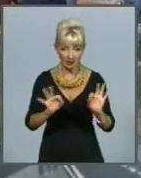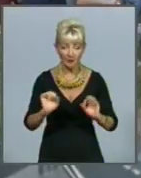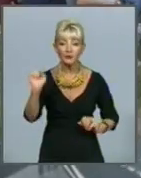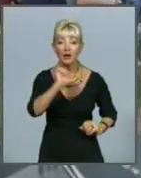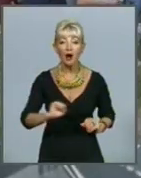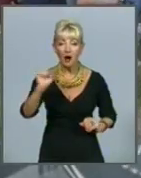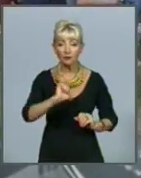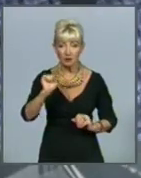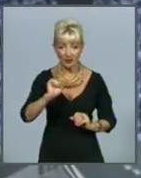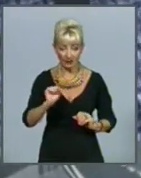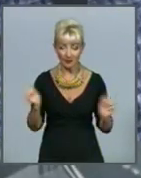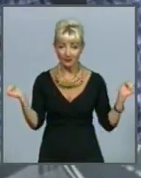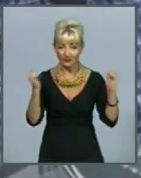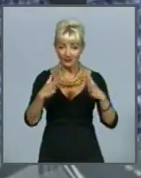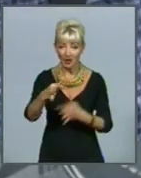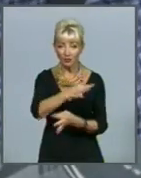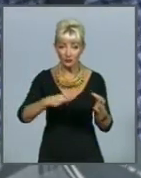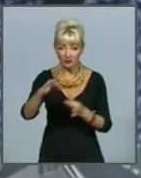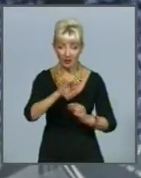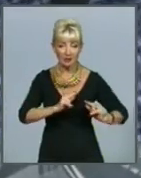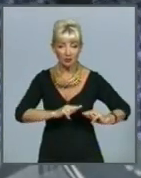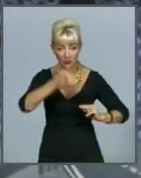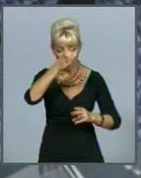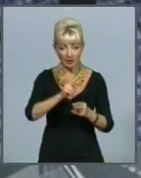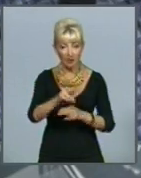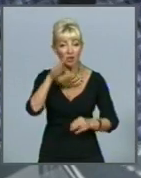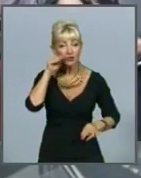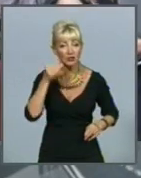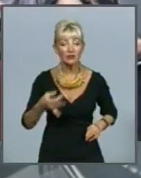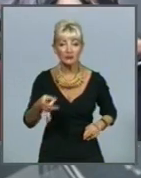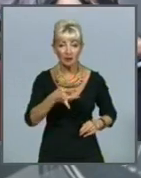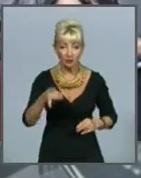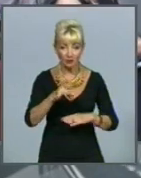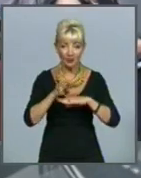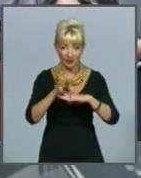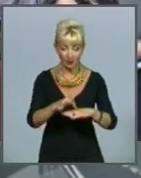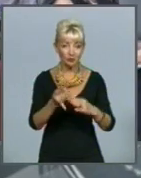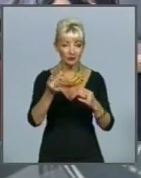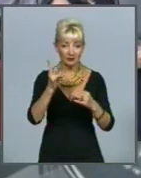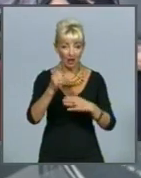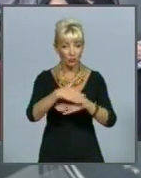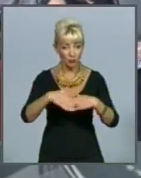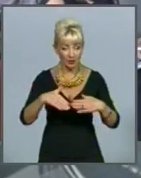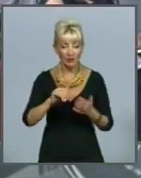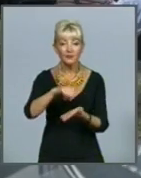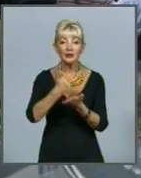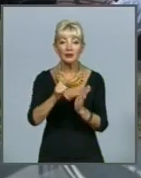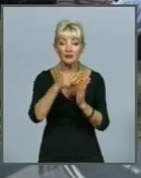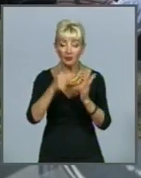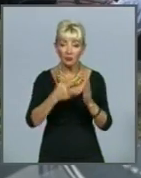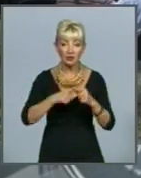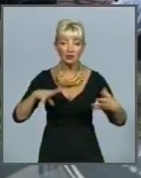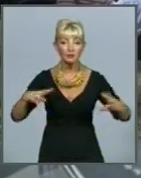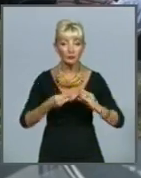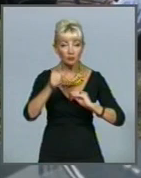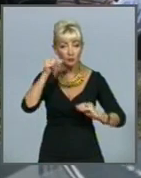Серпнева конференція працівників освіти Шевченківського району проходить просто неба. Головні питання – це підсумки минулого навчального